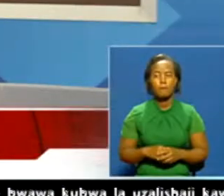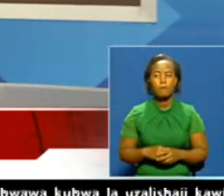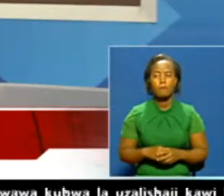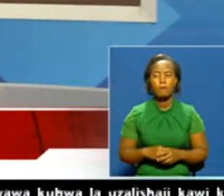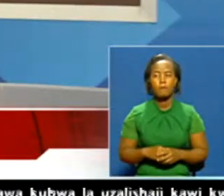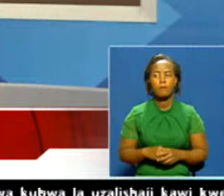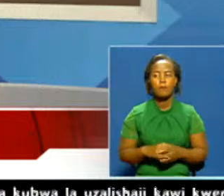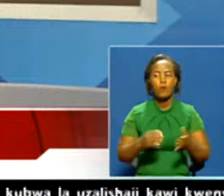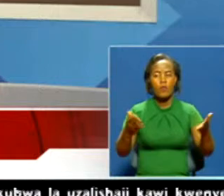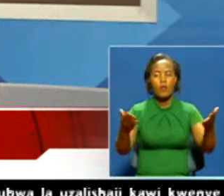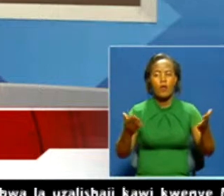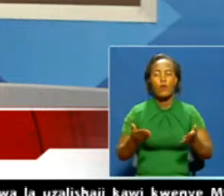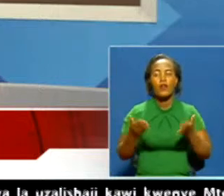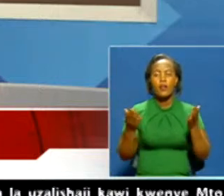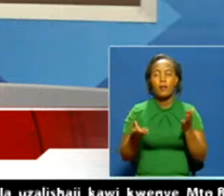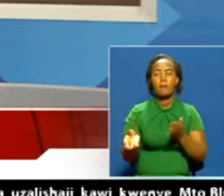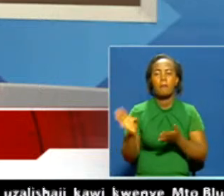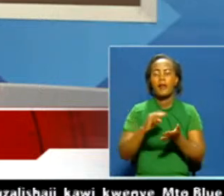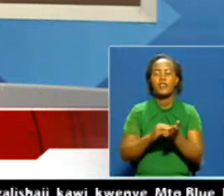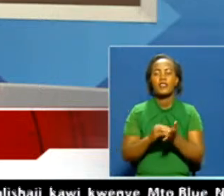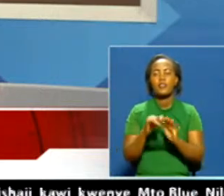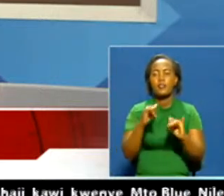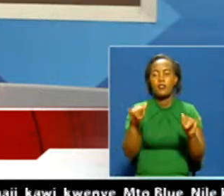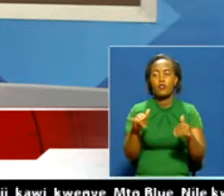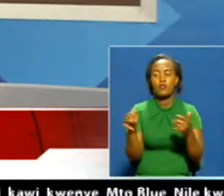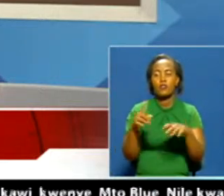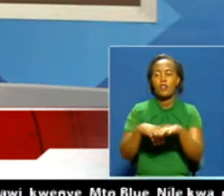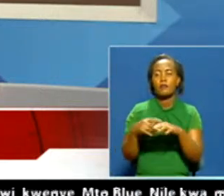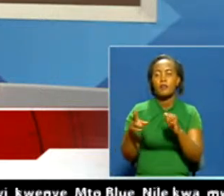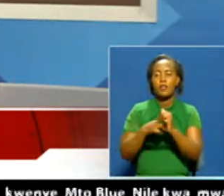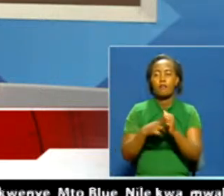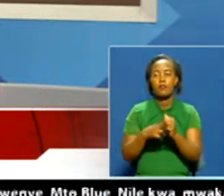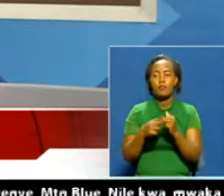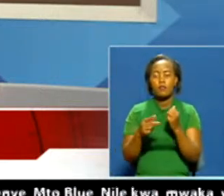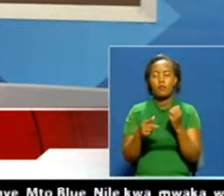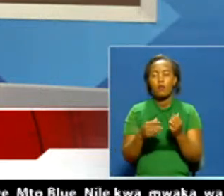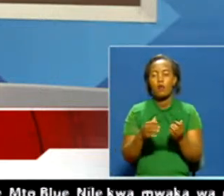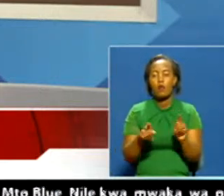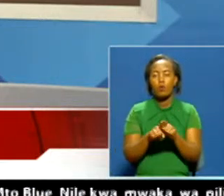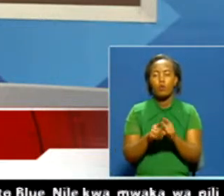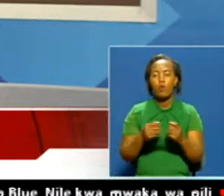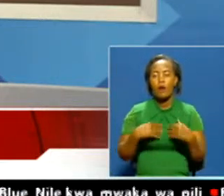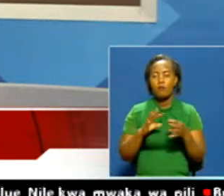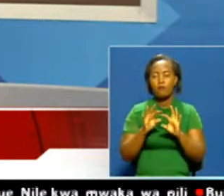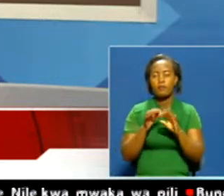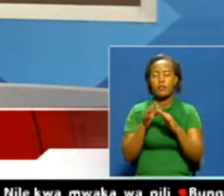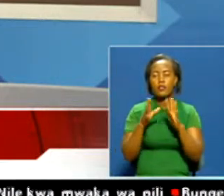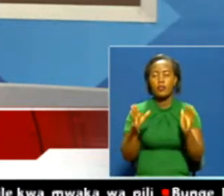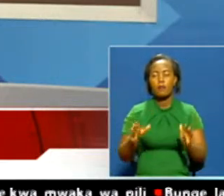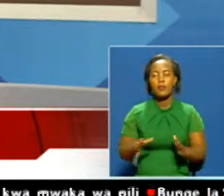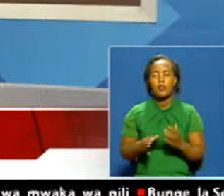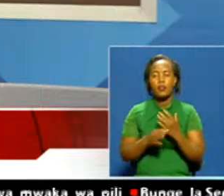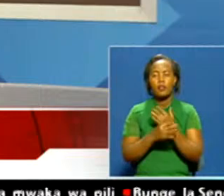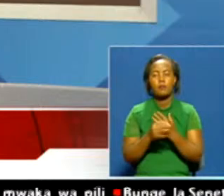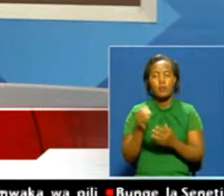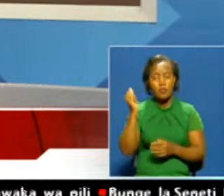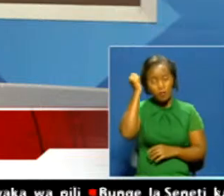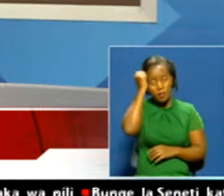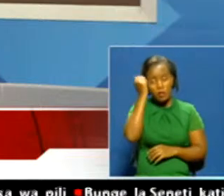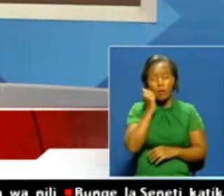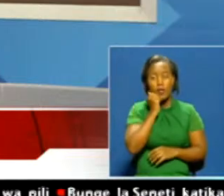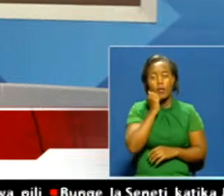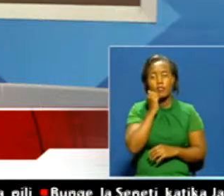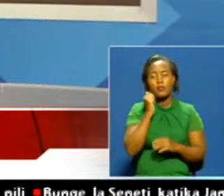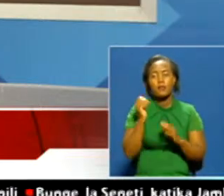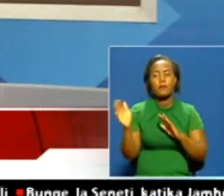Karibu tena katika awamu ya pili ya Darubini, mtazamaji ukiwa na Miboni Musambi, Sarafina Robi na mtangazaji wetu wa ishara ambaye ni Ann